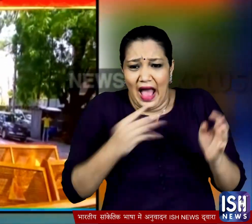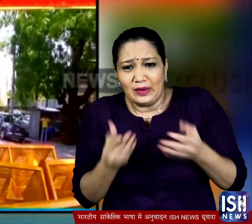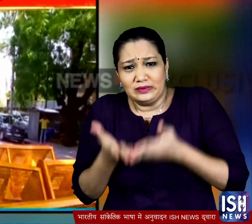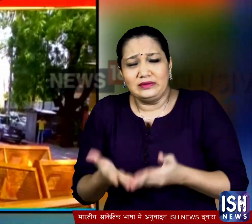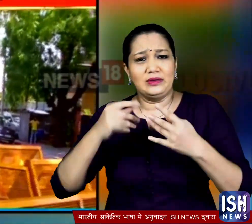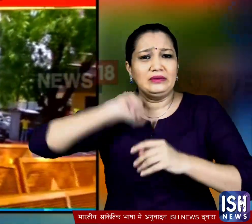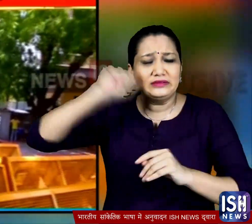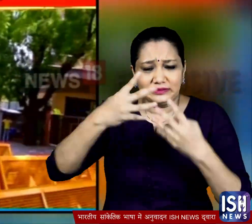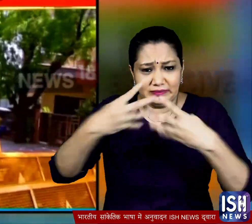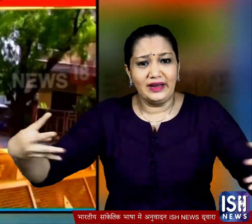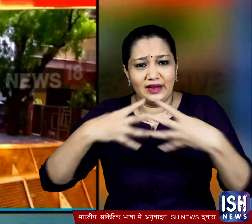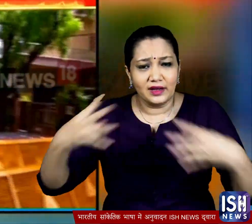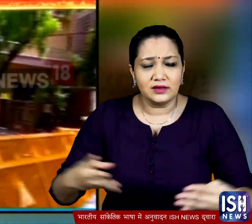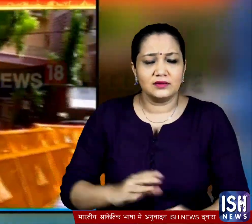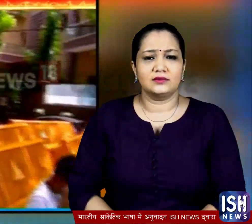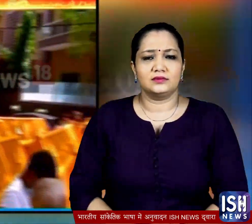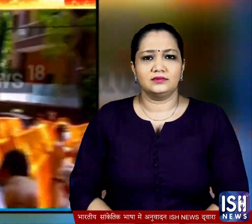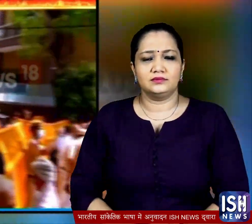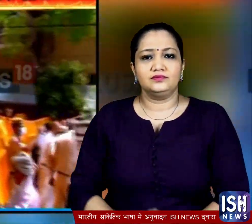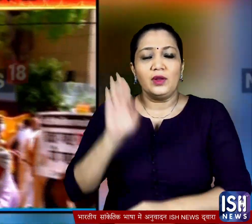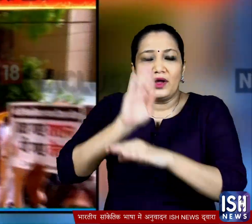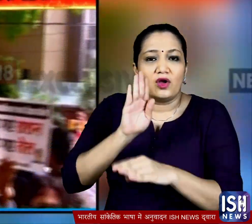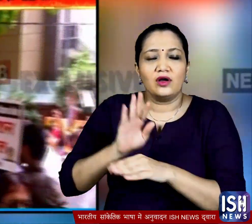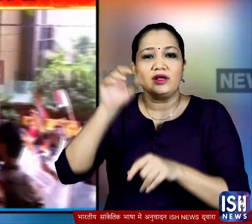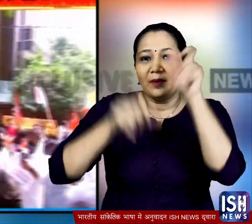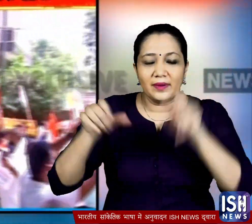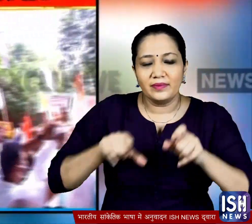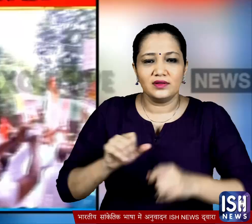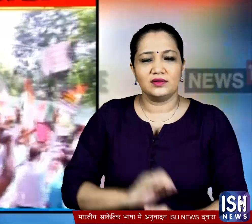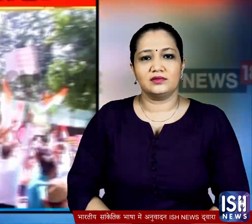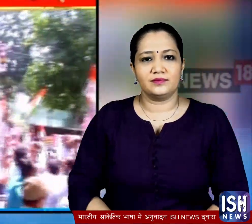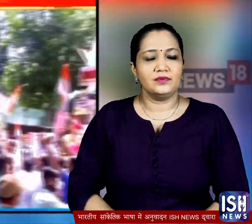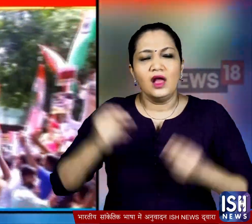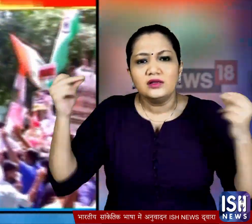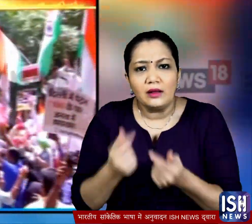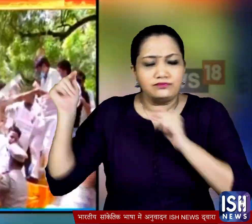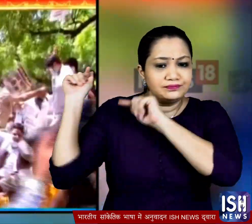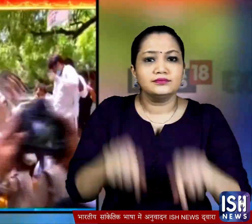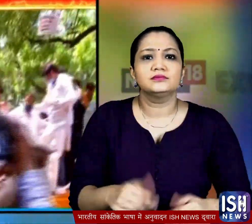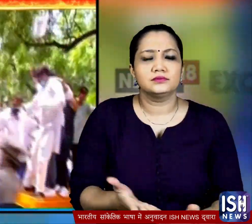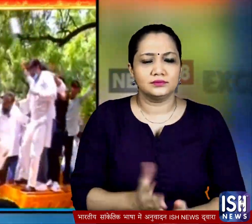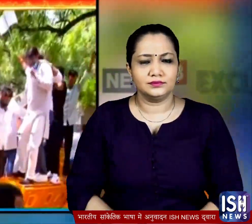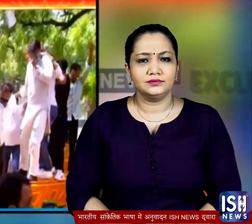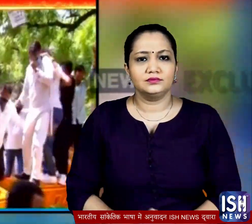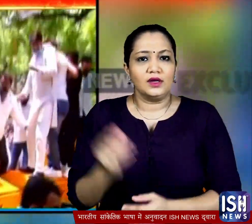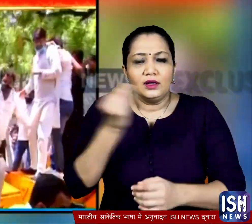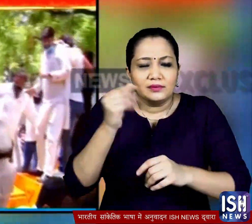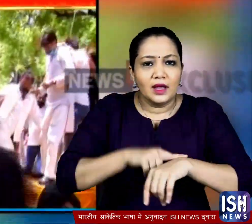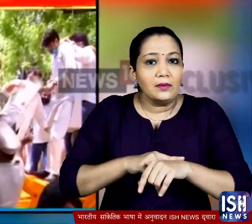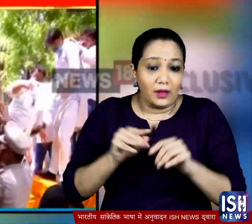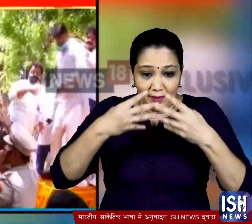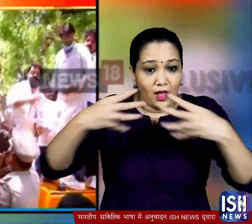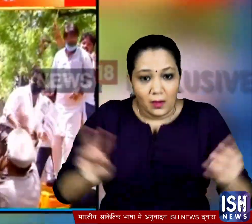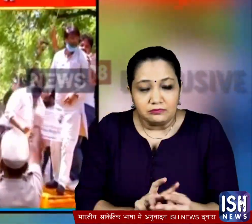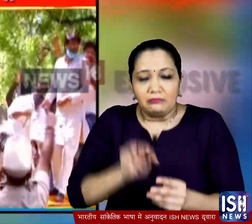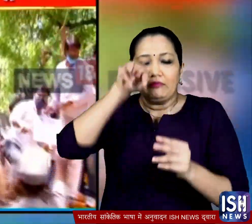बाहर यहाँ पर बैरिकेड लगे हुए हैं। हालांकि जो कांग्रेस कार्यकर्ता हैं वो यहाँ पर अचानक पहुंचे हैं, लेकिन थोड़ी ही देर में प्रदर्शनकारी